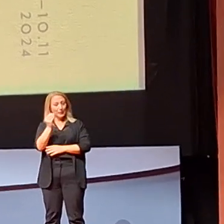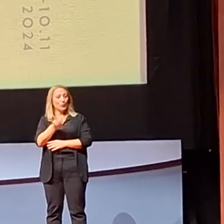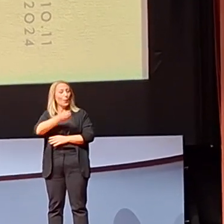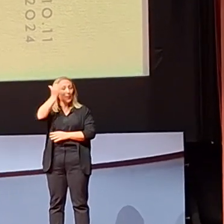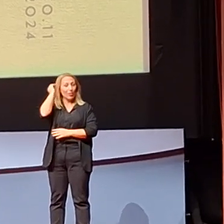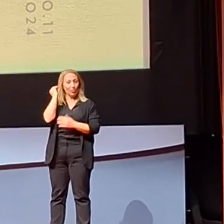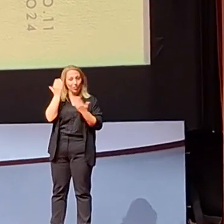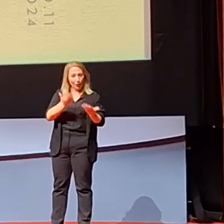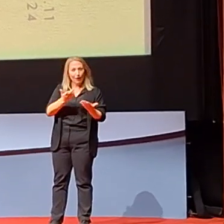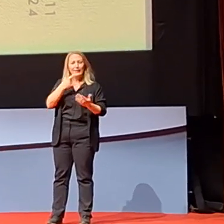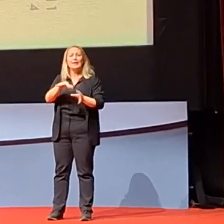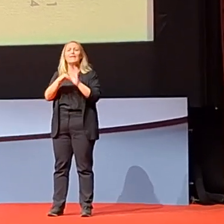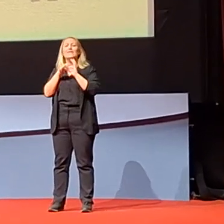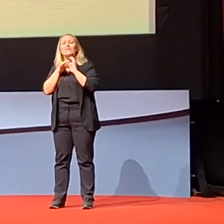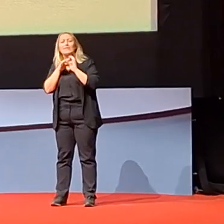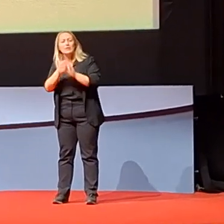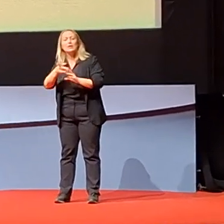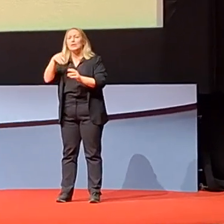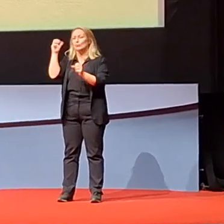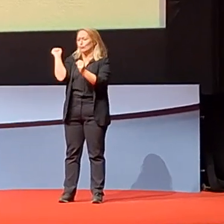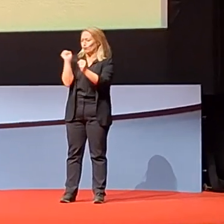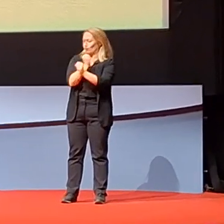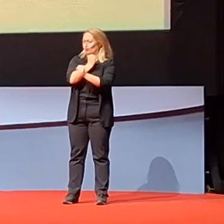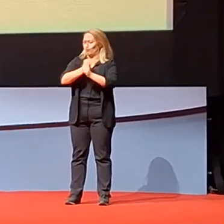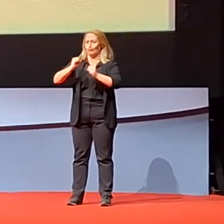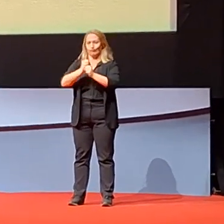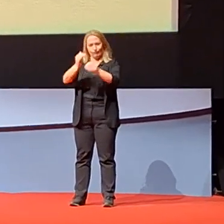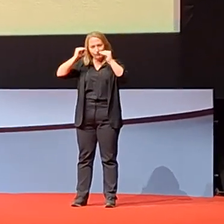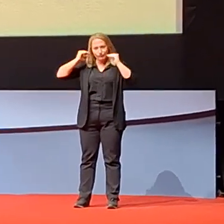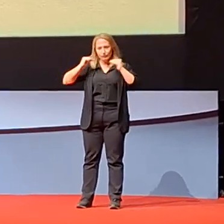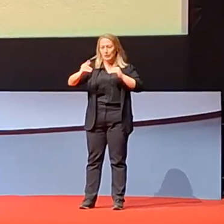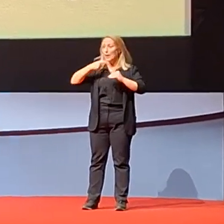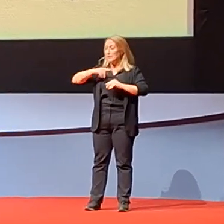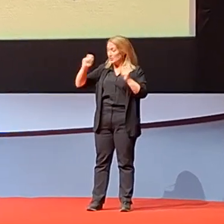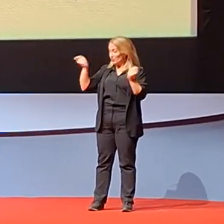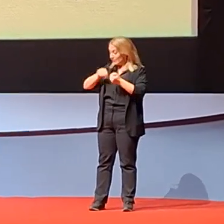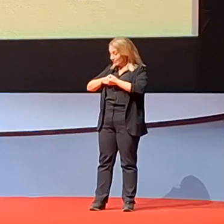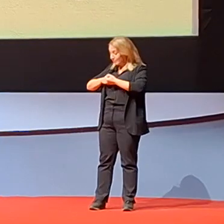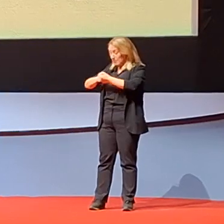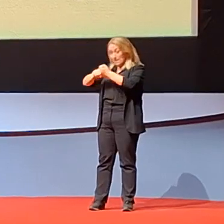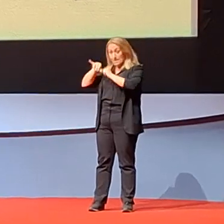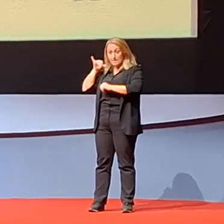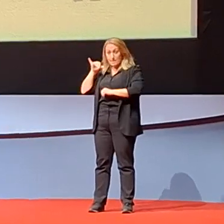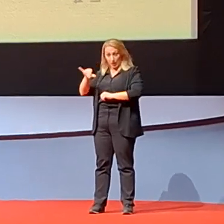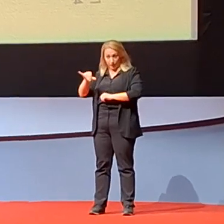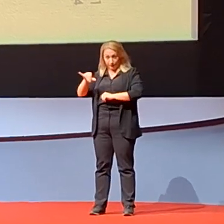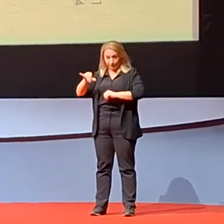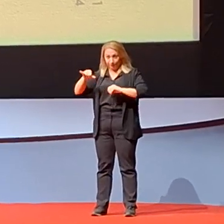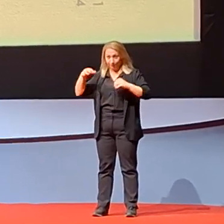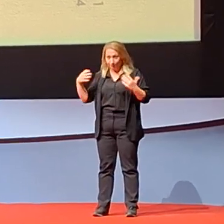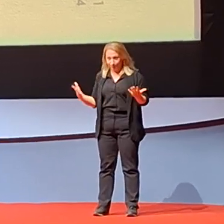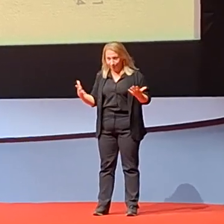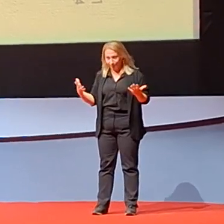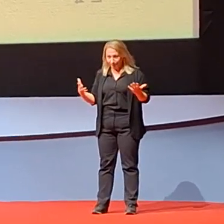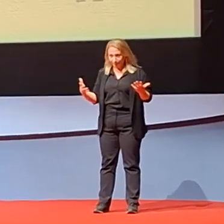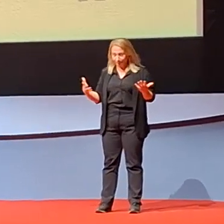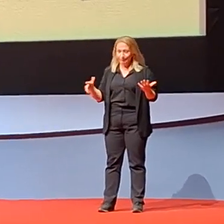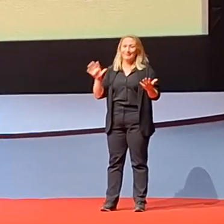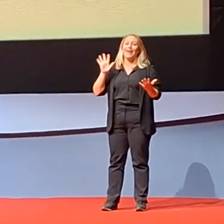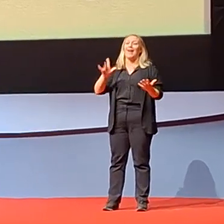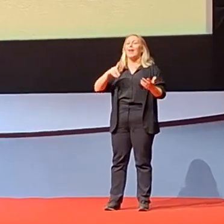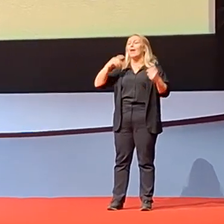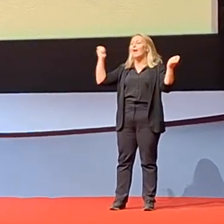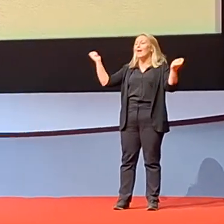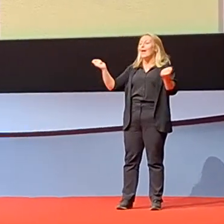Μενδώνη, που σταθερά και αποφασιστικά στηρίζει το φεστιβάλ. Αυτό όμως που καθιέρωσε το